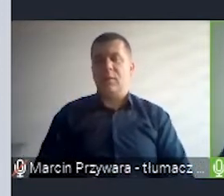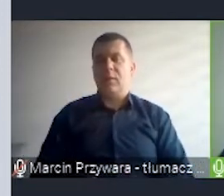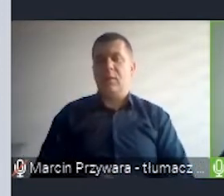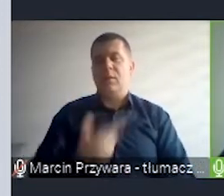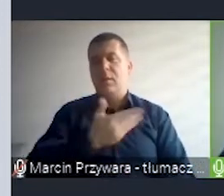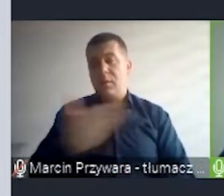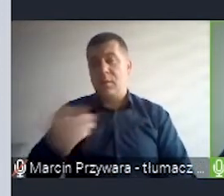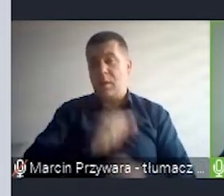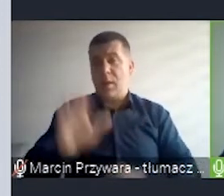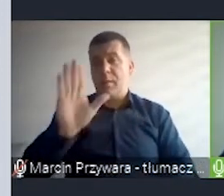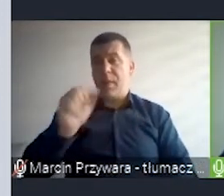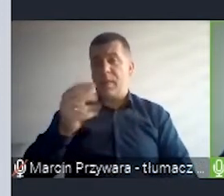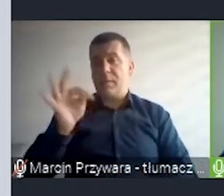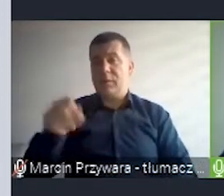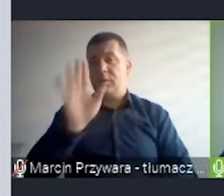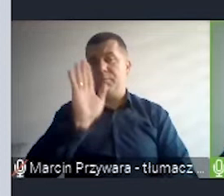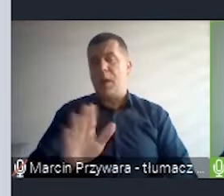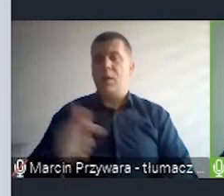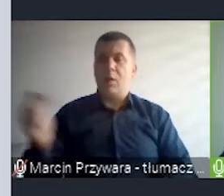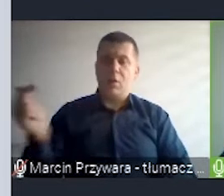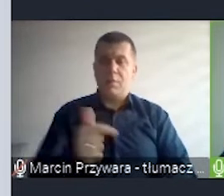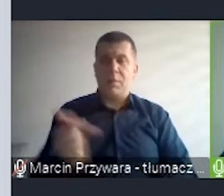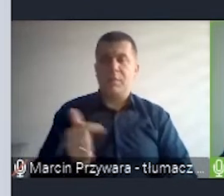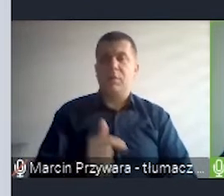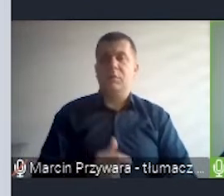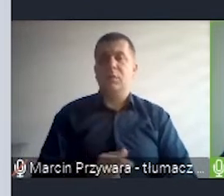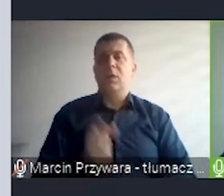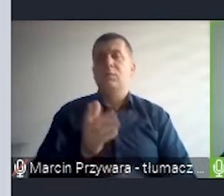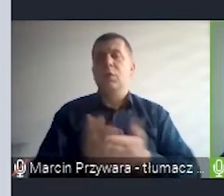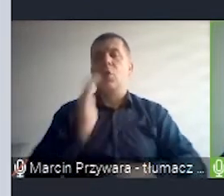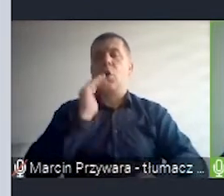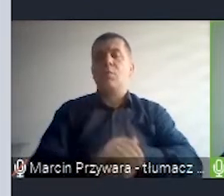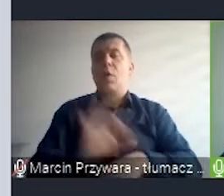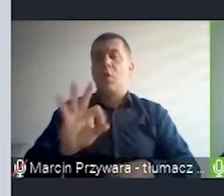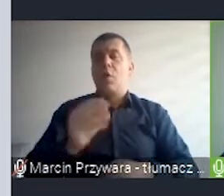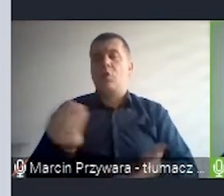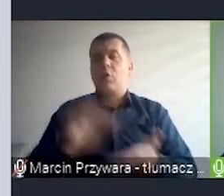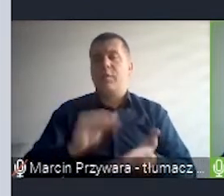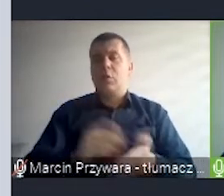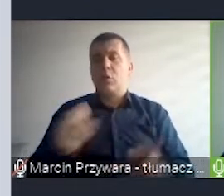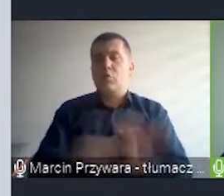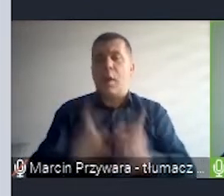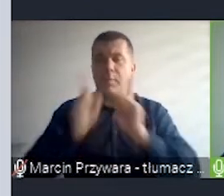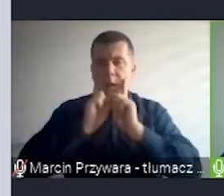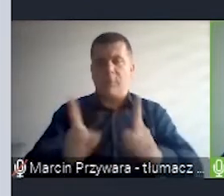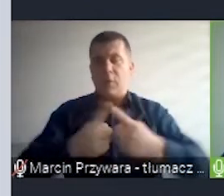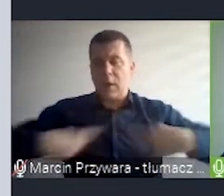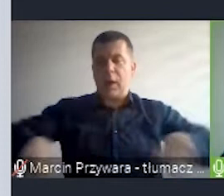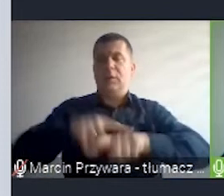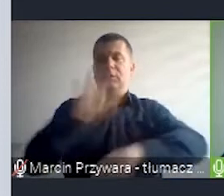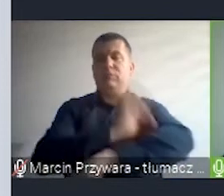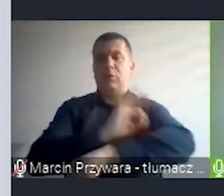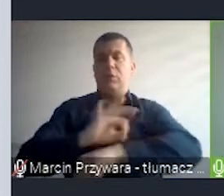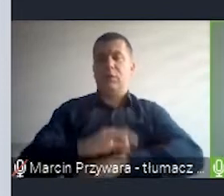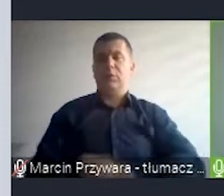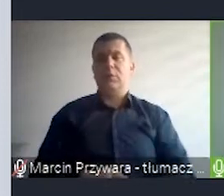Państwo jako beneficjent jesteście zobligowani przez umowę o dofinansowanie do prawidłowej realizacji projektu.